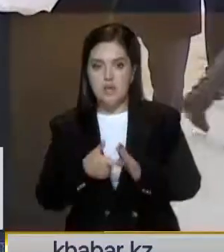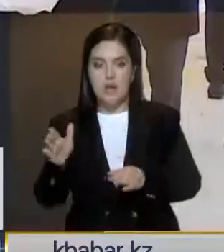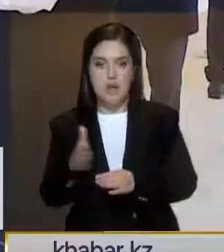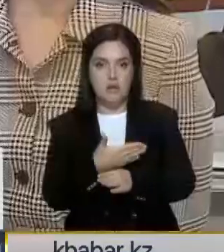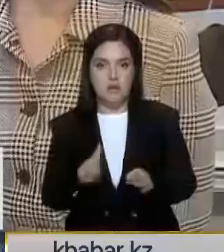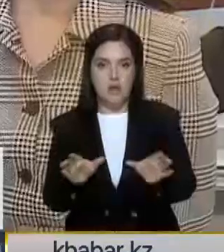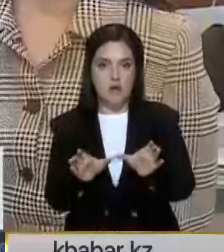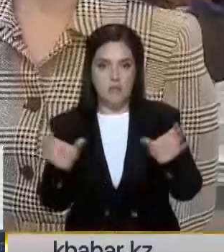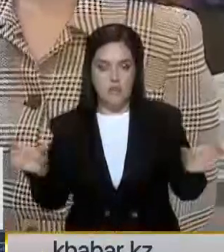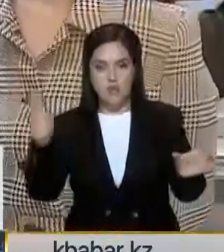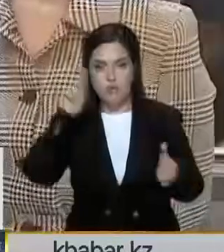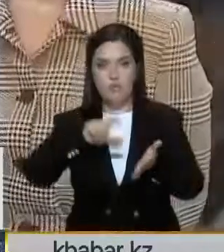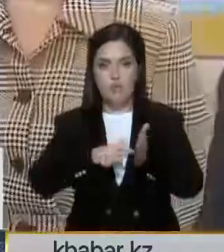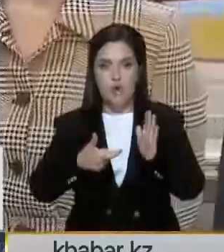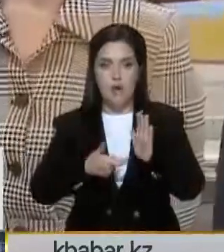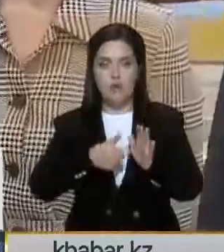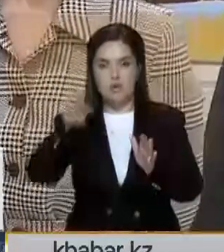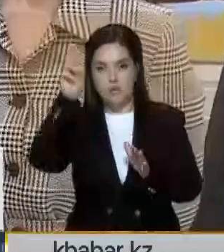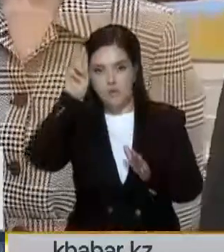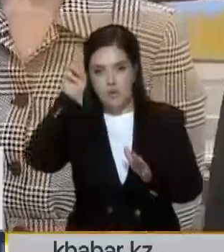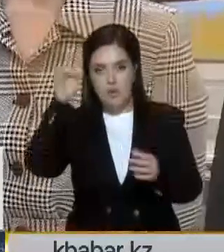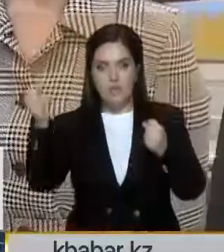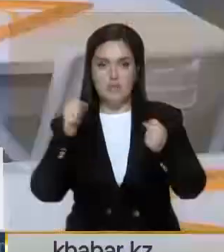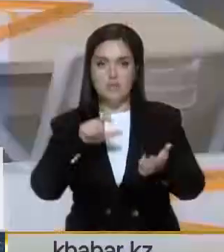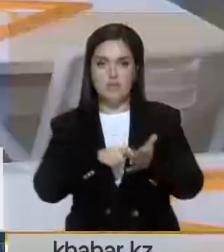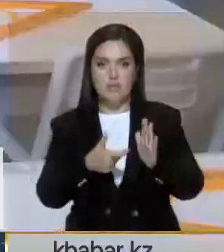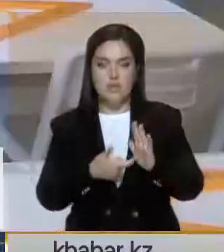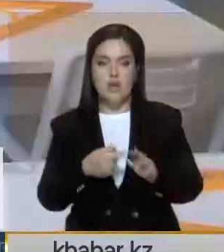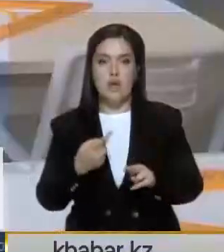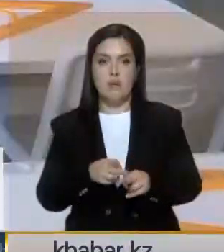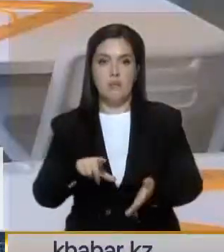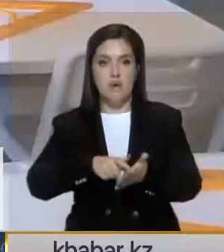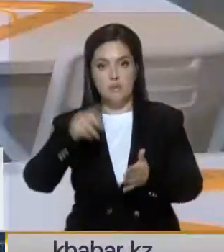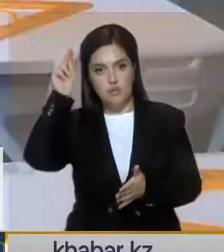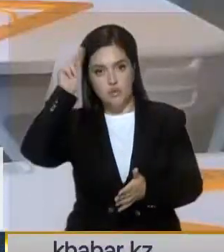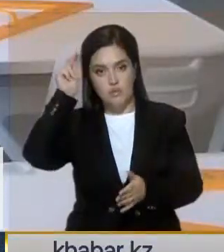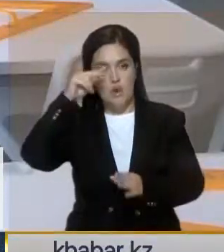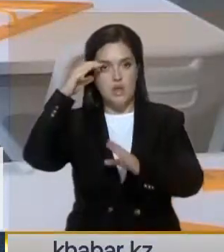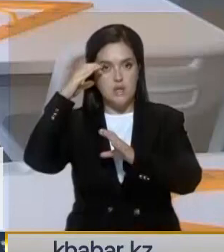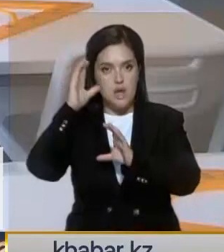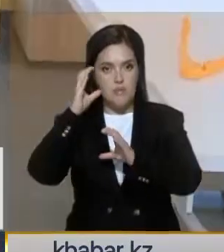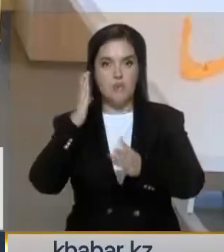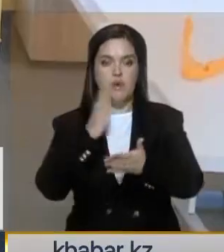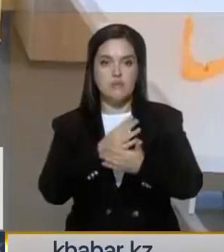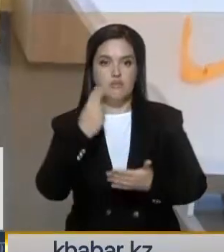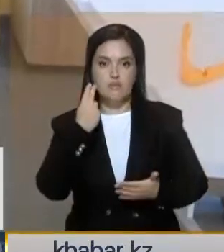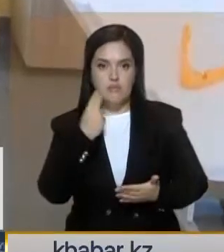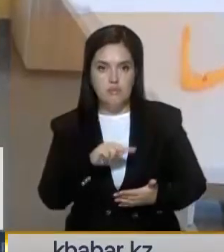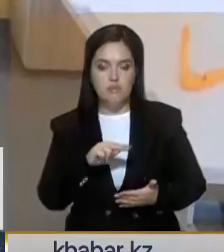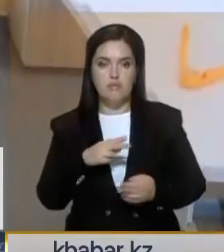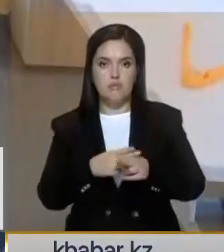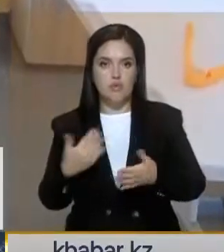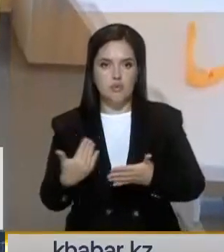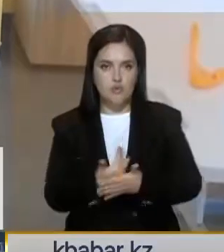предусмотрены отдельные блоки с учебными кабинетами, санитарными узлами и спортзалами, классы и лаборатории. Модификационные, оснащены